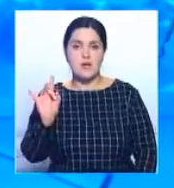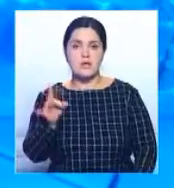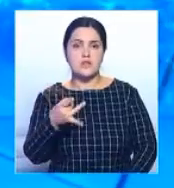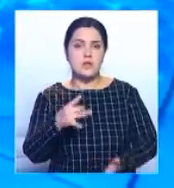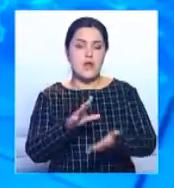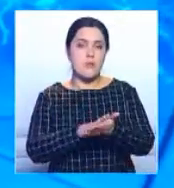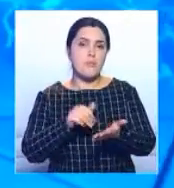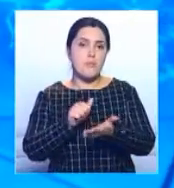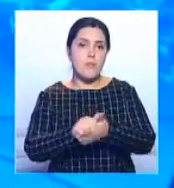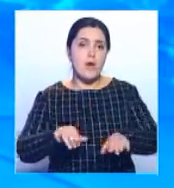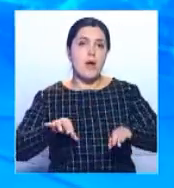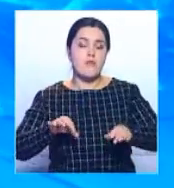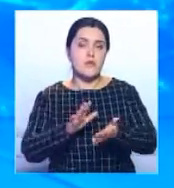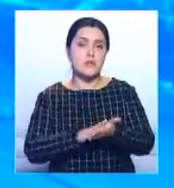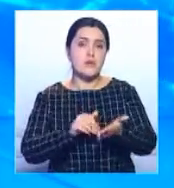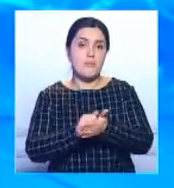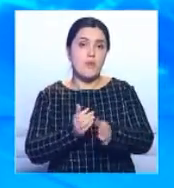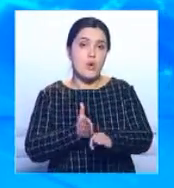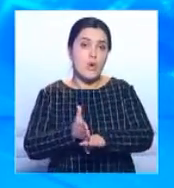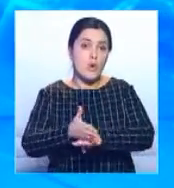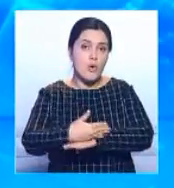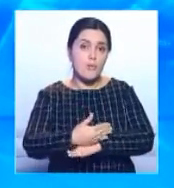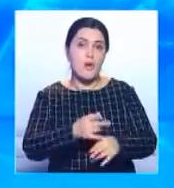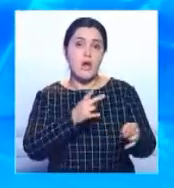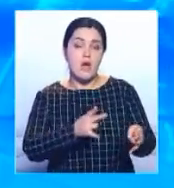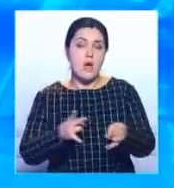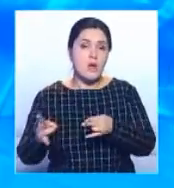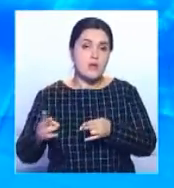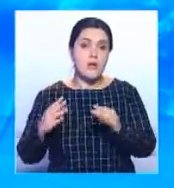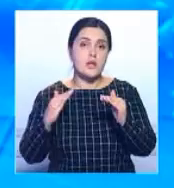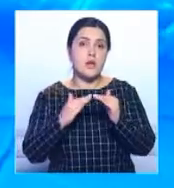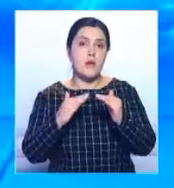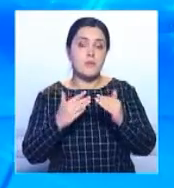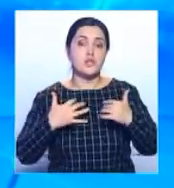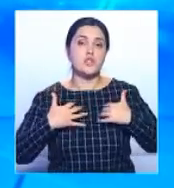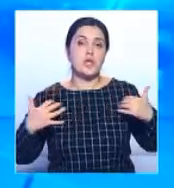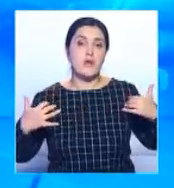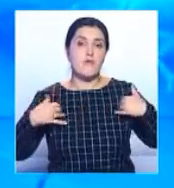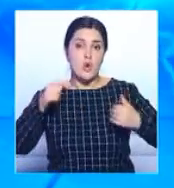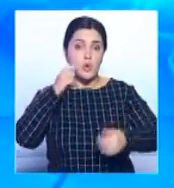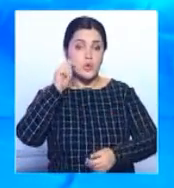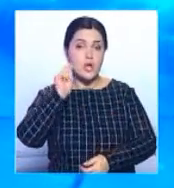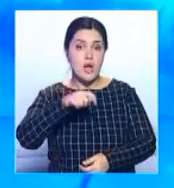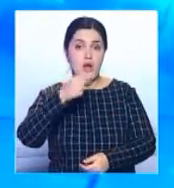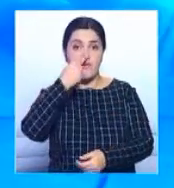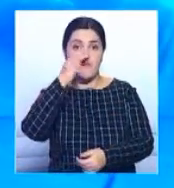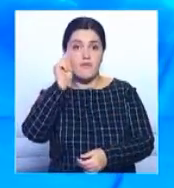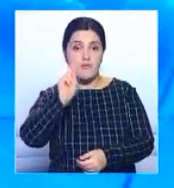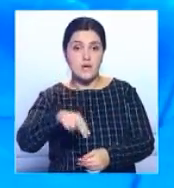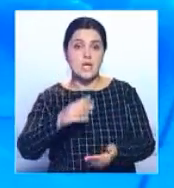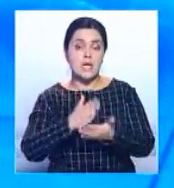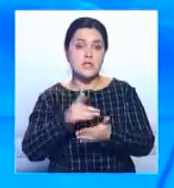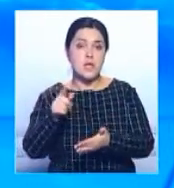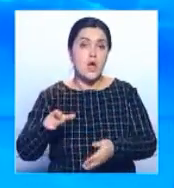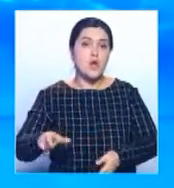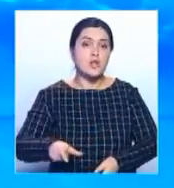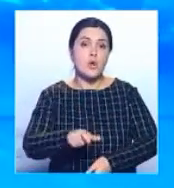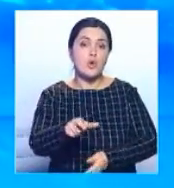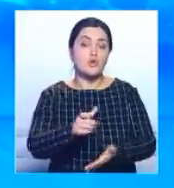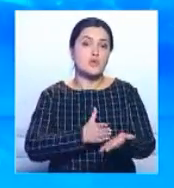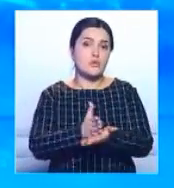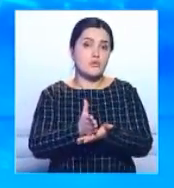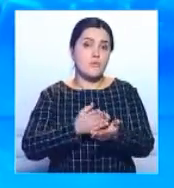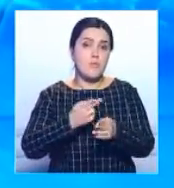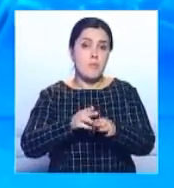Поржавевшие авто, испорченная обувь, травмированные лапы домашних животных украинцы обвиняют во всем этом дорожные службы, которые